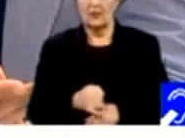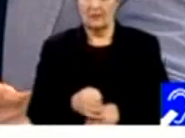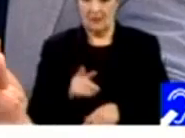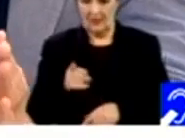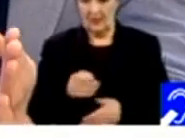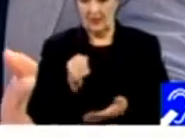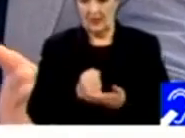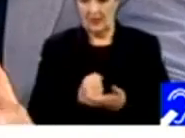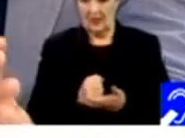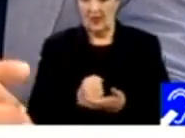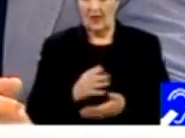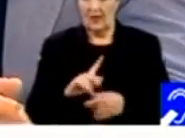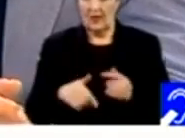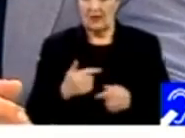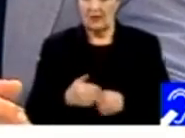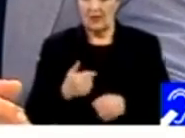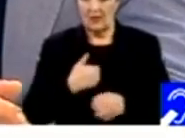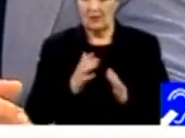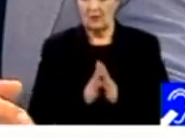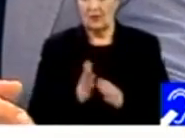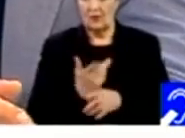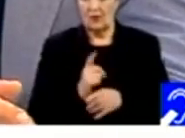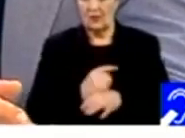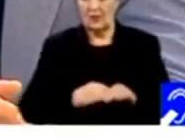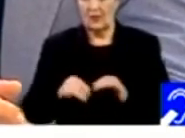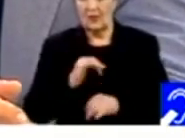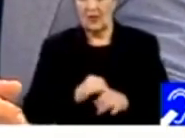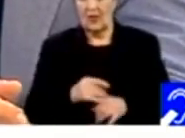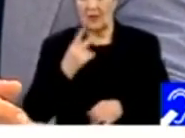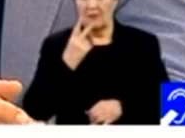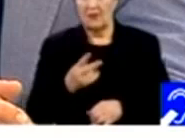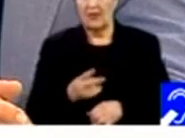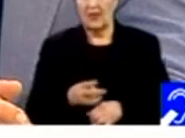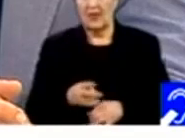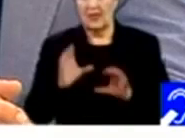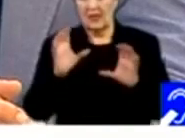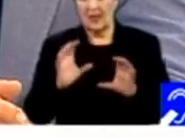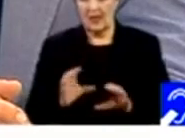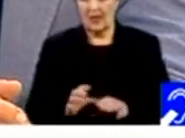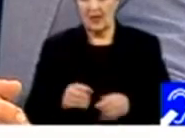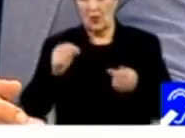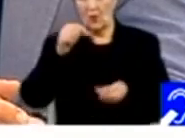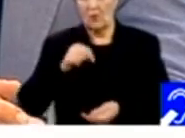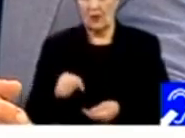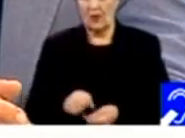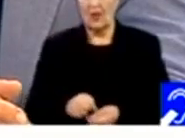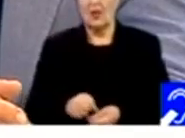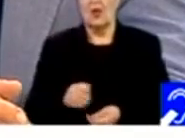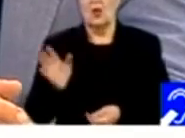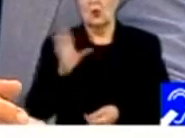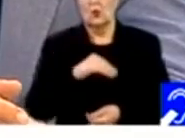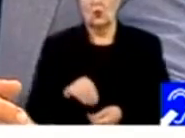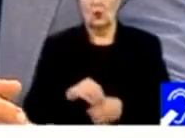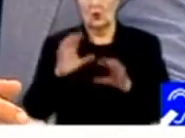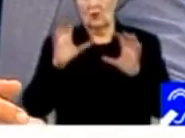următor. Deci noi putem să discutăm foarte mult. Există prevederile legale. Eu o să încerc să mă conformez tuturor prevederilor legale.